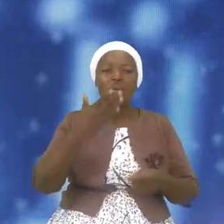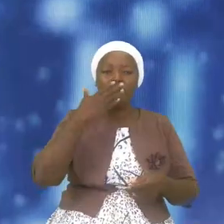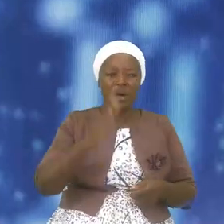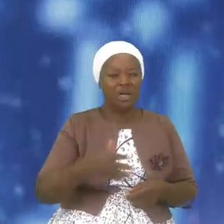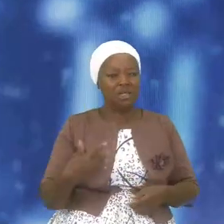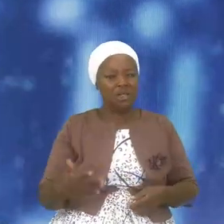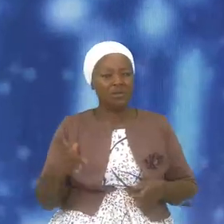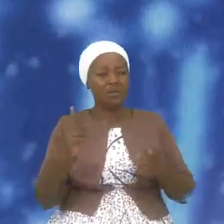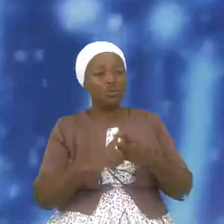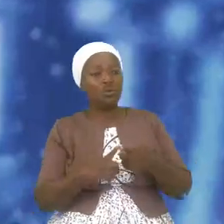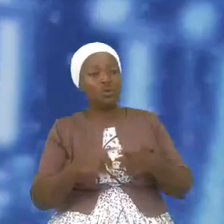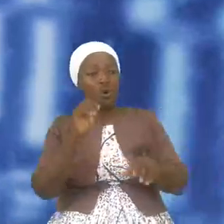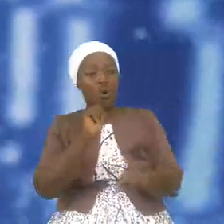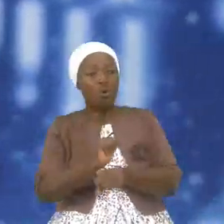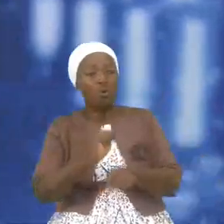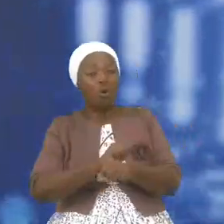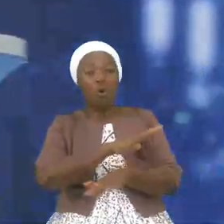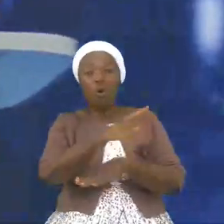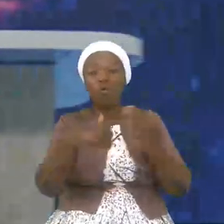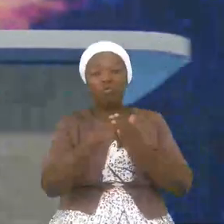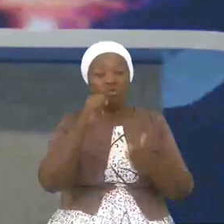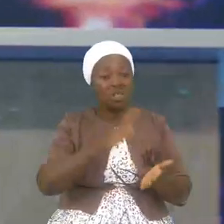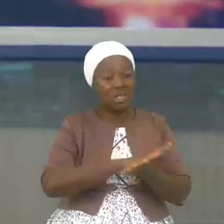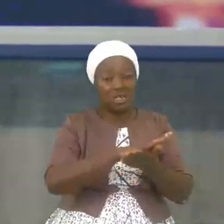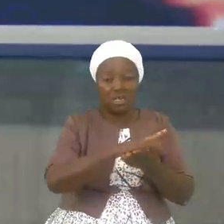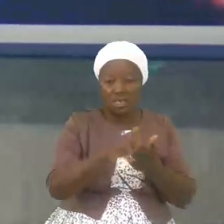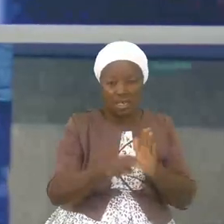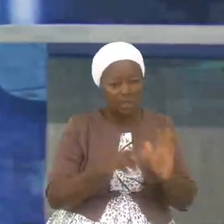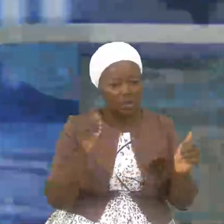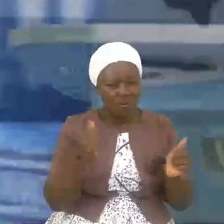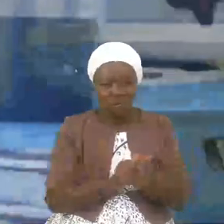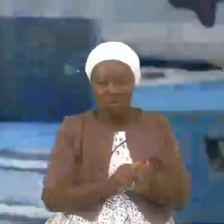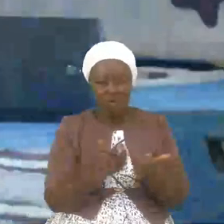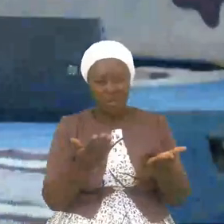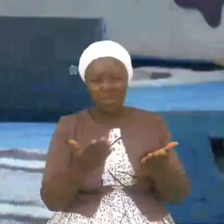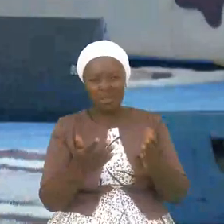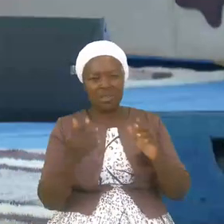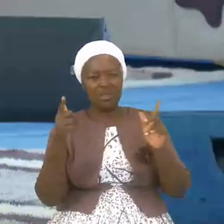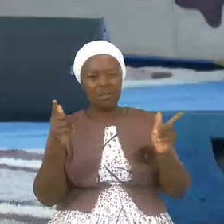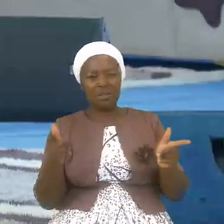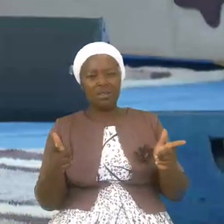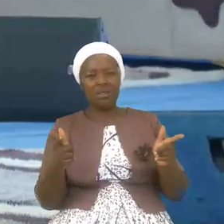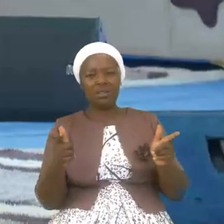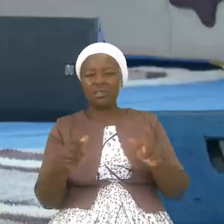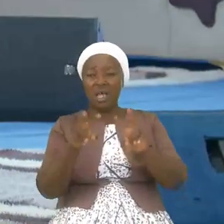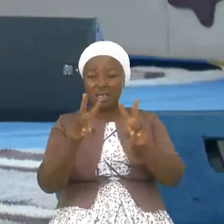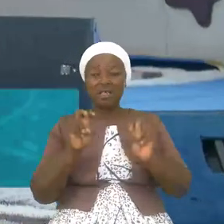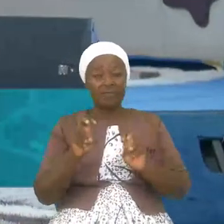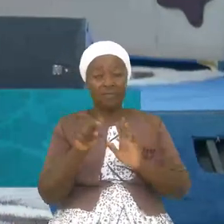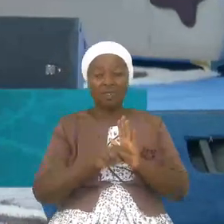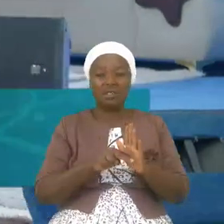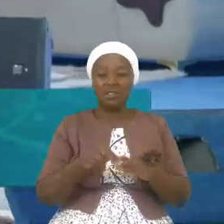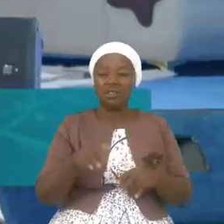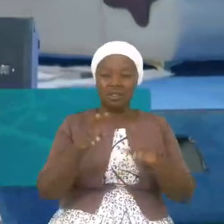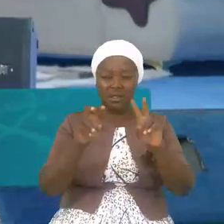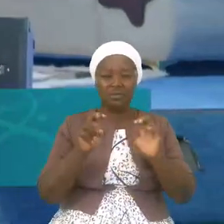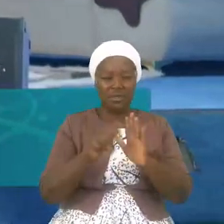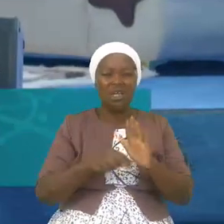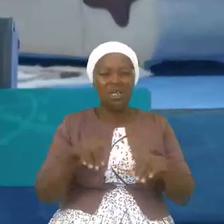toute espèce d'impureté jointe à la cupidité. Maintenant, en Ecclésiaste, au chapitre